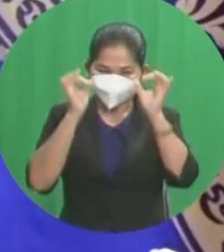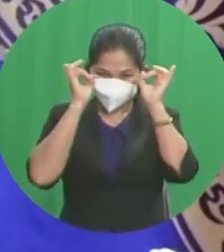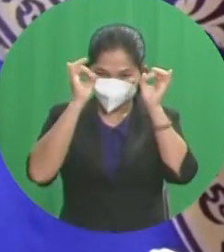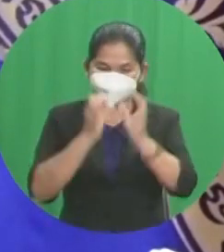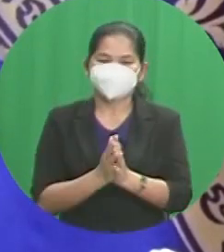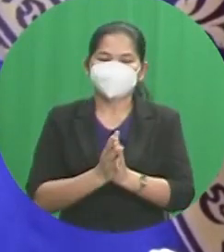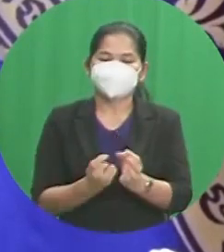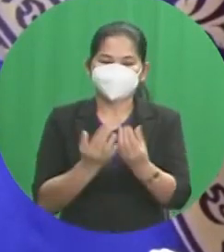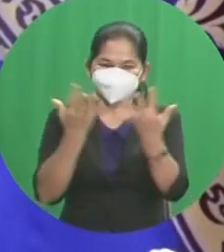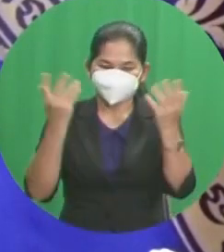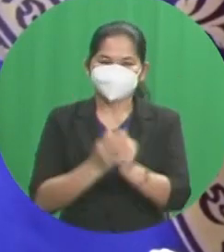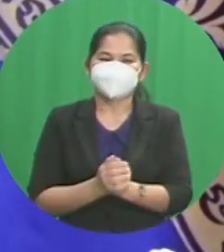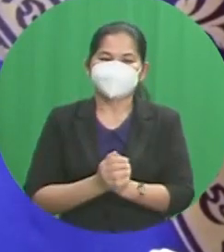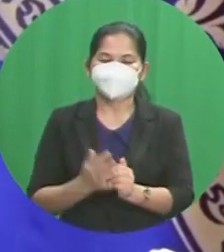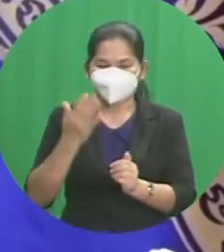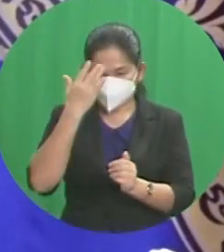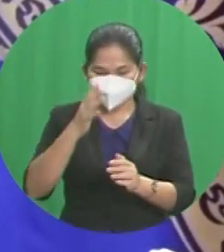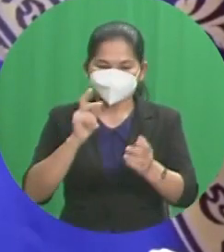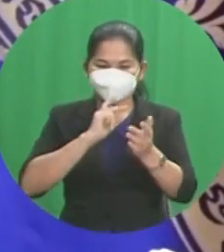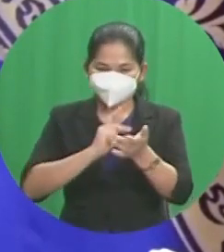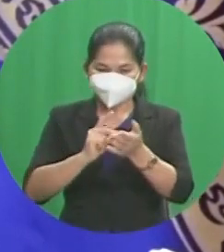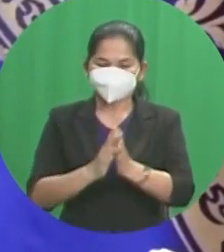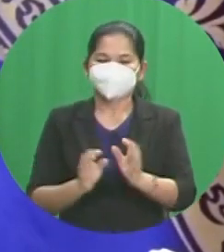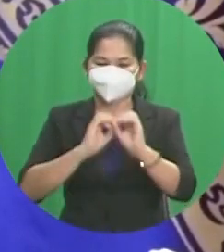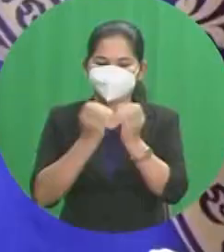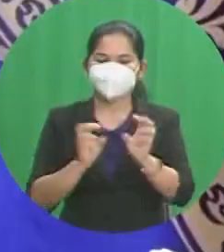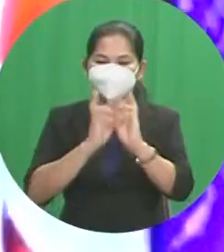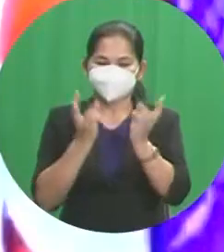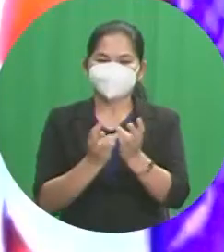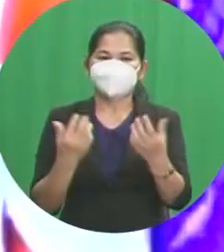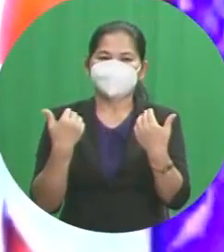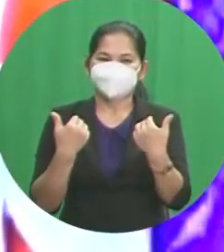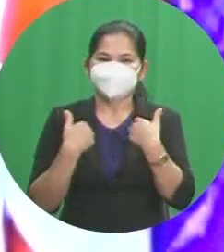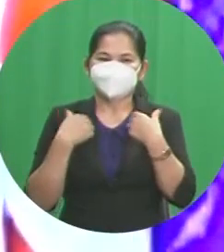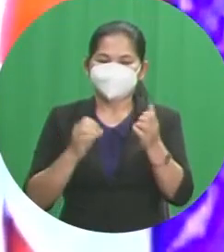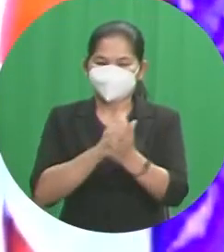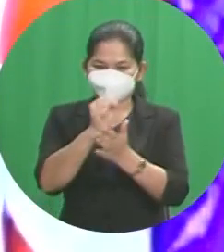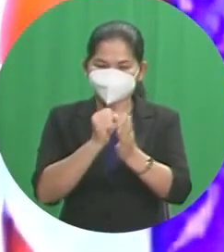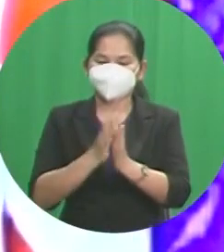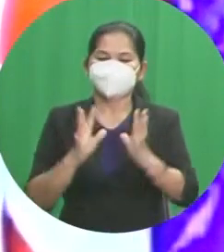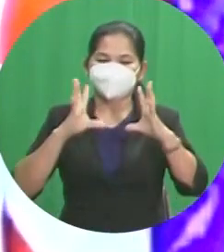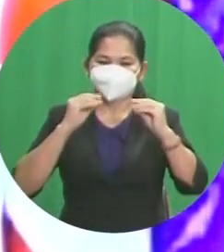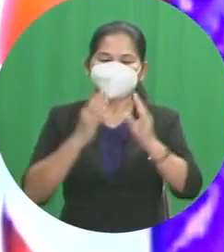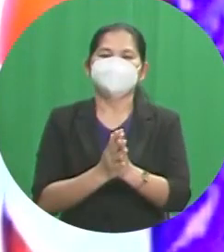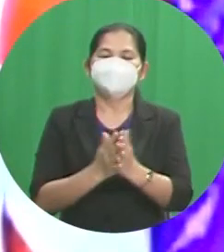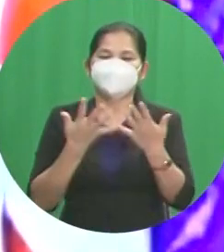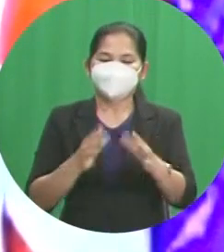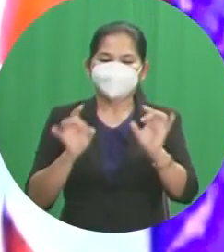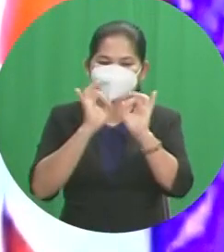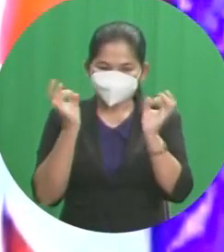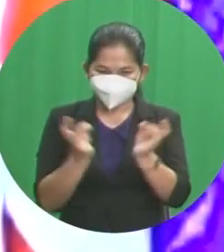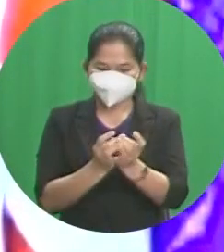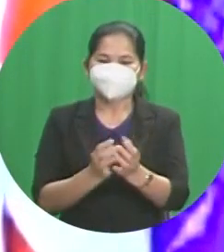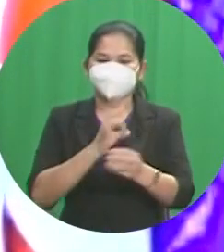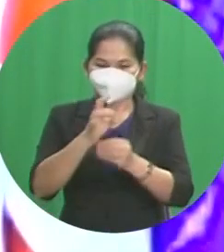ញ្ហាយ៉ាងច្រើនដូច្នេះហើយទើបអគ្គលេខាធិការអង្គការសហប្រជាជាតិអំពាវនាវឲ្យមានកិច្ចប្រជុំកំពូលពិភពលោក